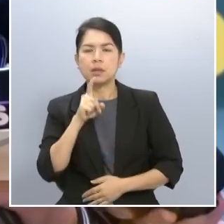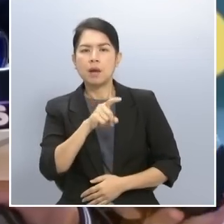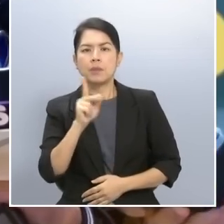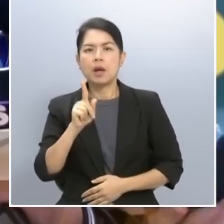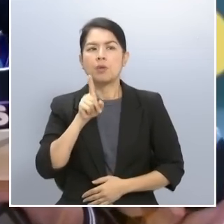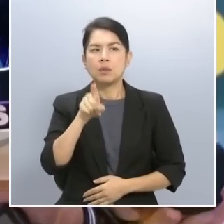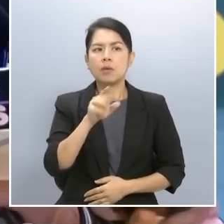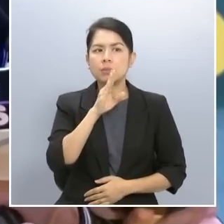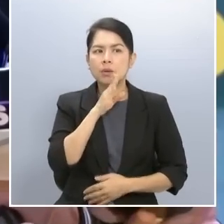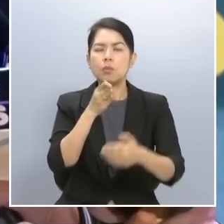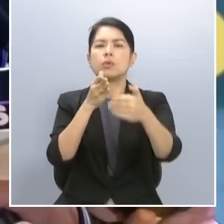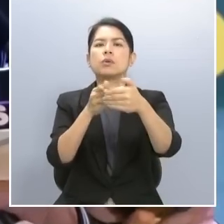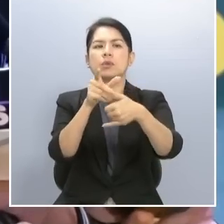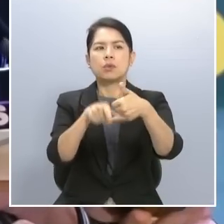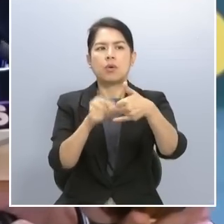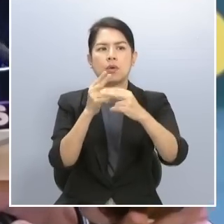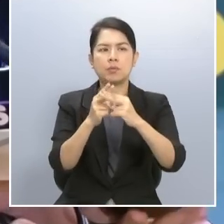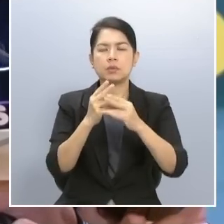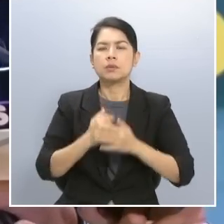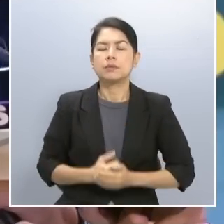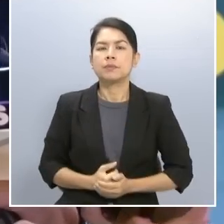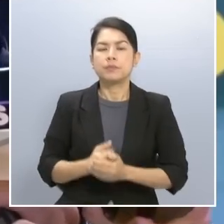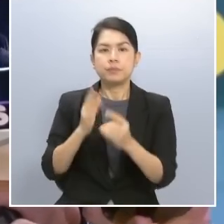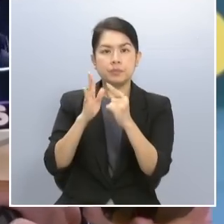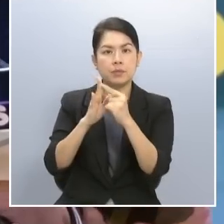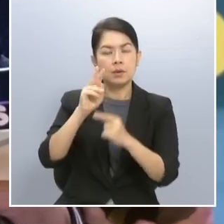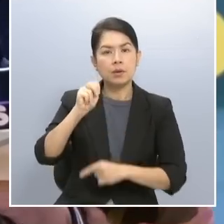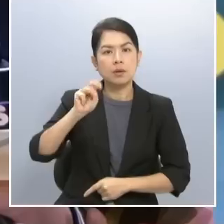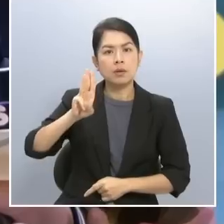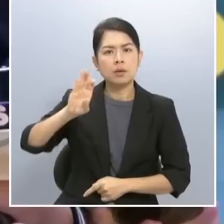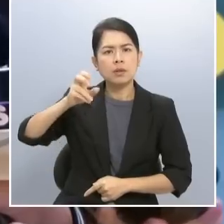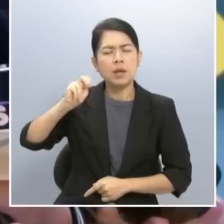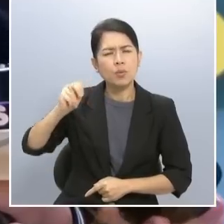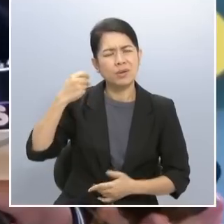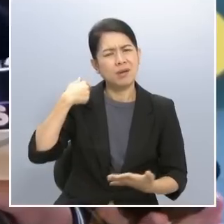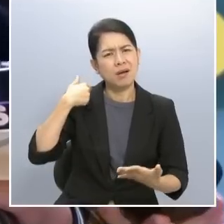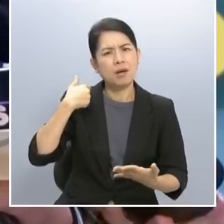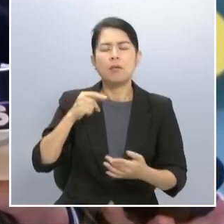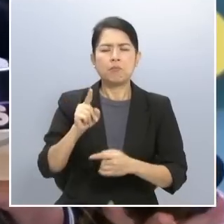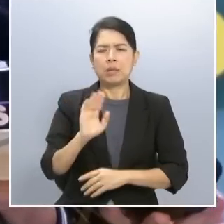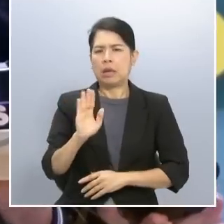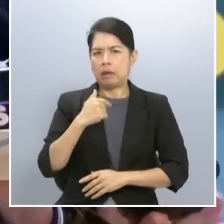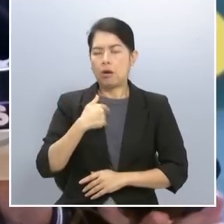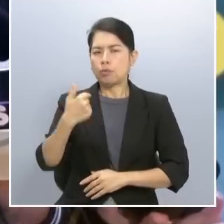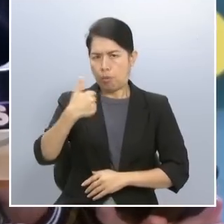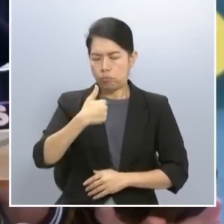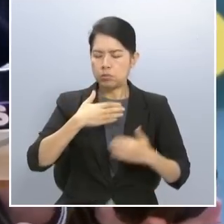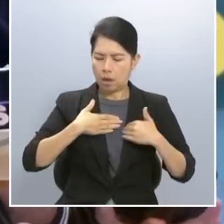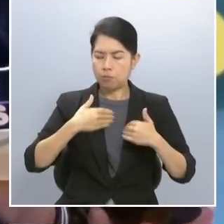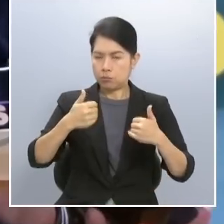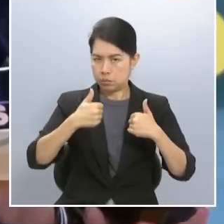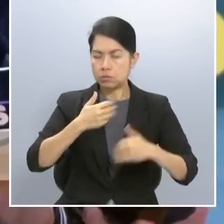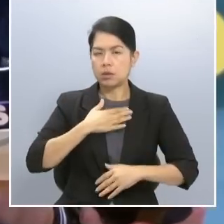ณเนวินก็ต้องกลับมาถามผมไปตรงนั้นแล้วไปแล้วยังไงอะพรรคตัดสินใจอะไรด้วยตัวคนเดียวได้หรือเปล่